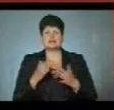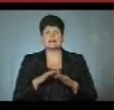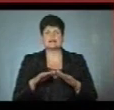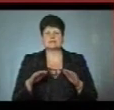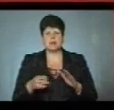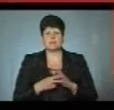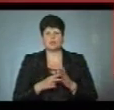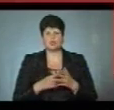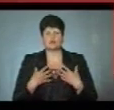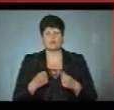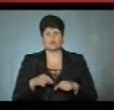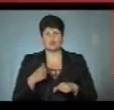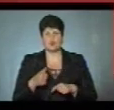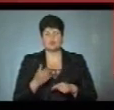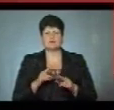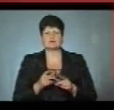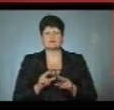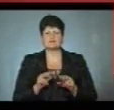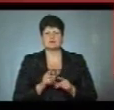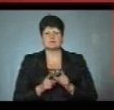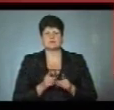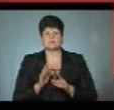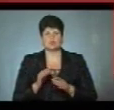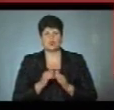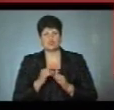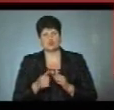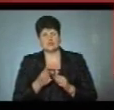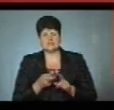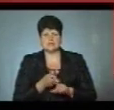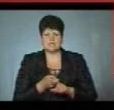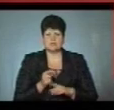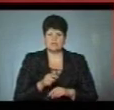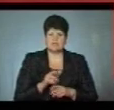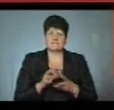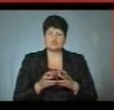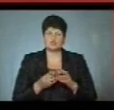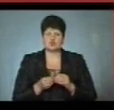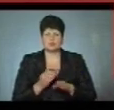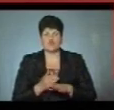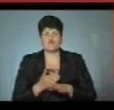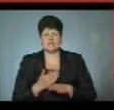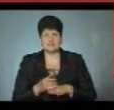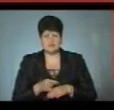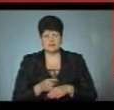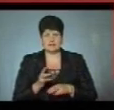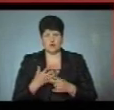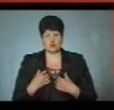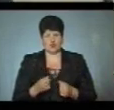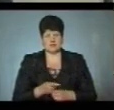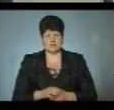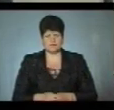плануєте оздоровити цьогоріч і як ця цифра змінюється з кожним роком? Чи залежить вона від суми, яку виділили на